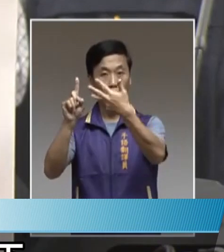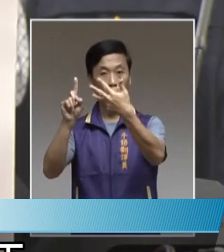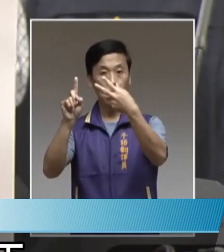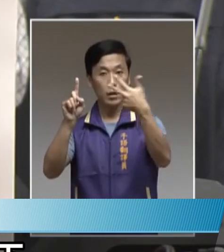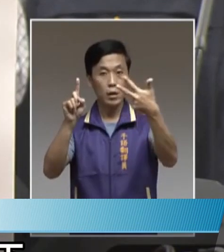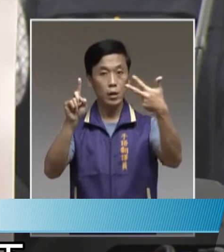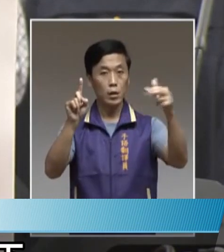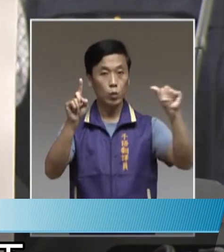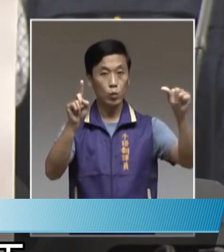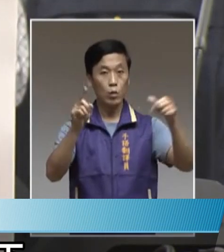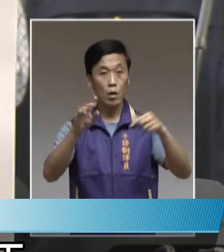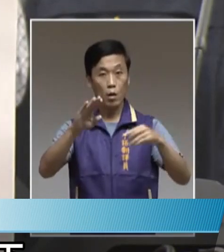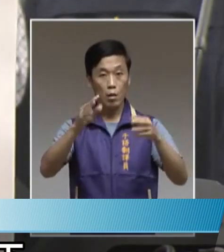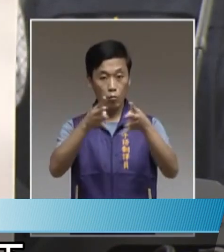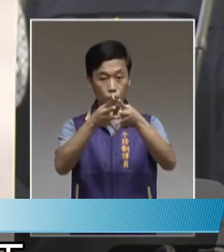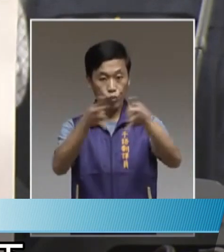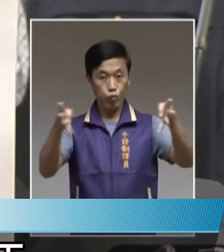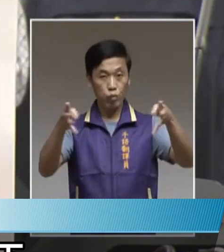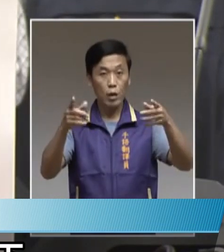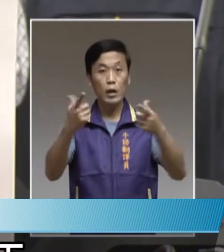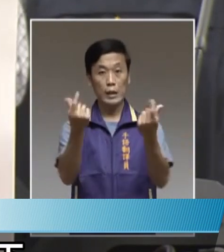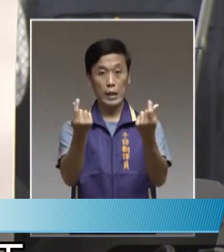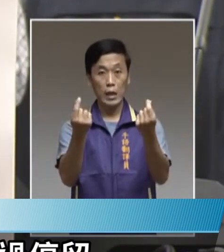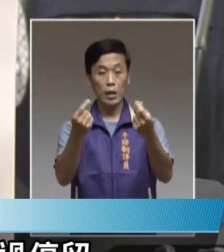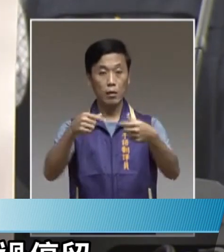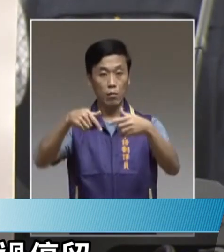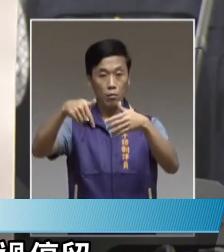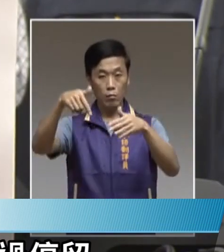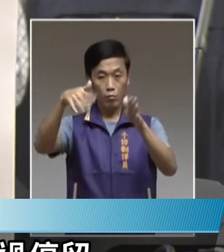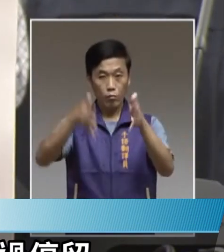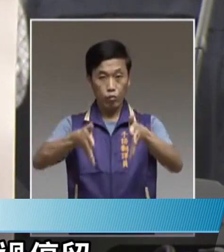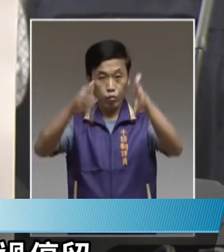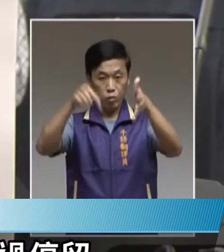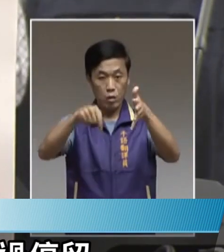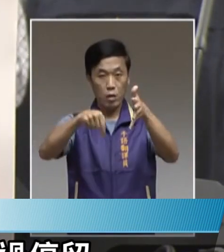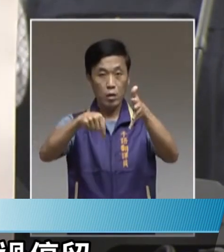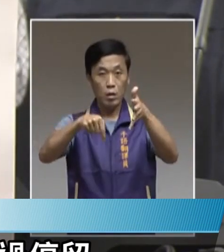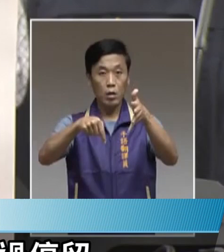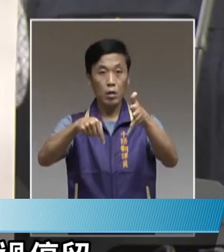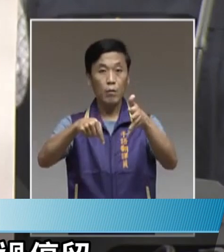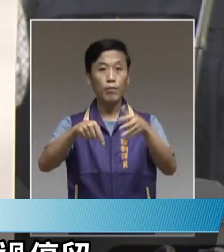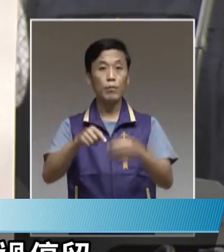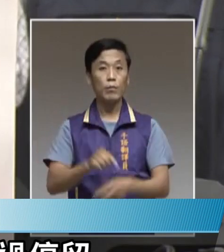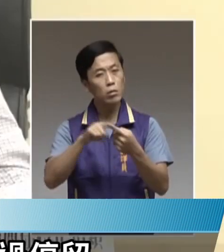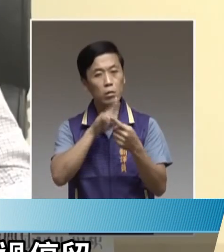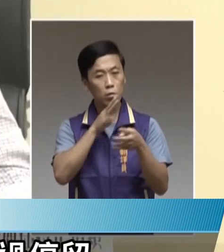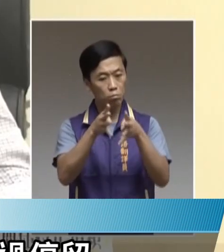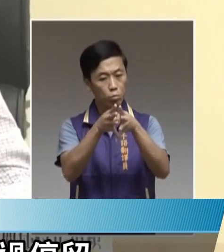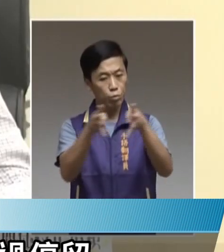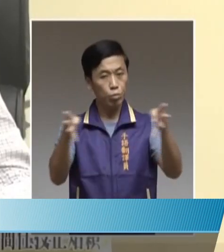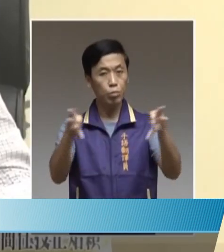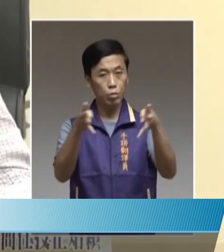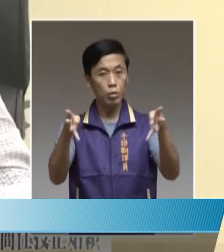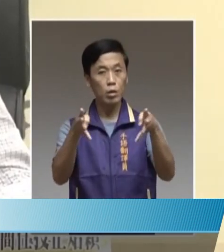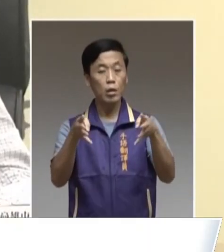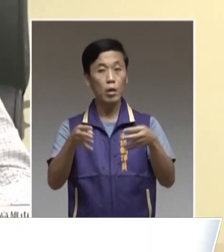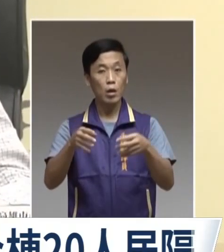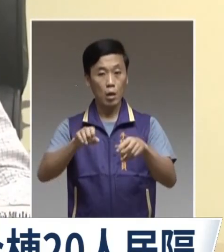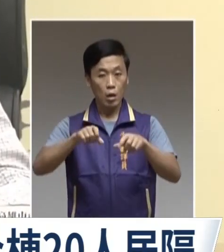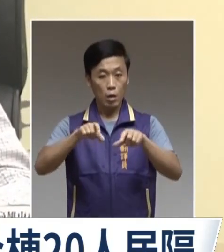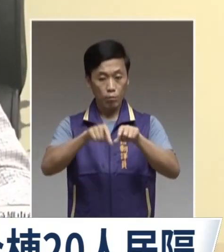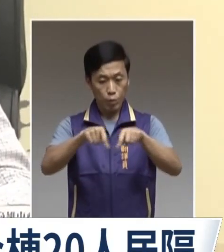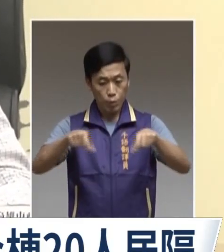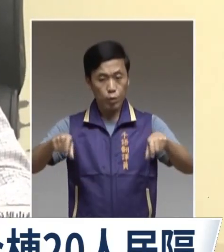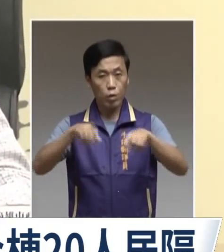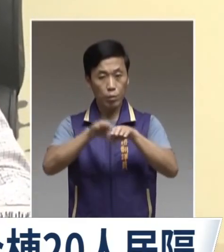同一栋公寓的楼下，在停机车的这个部分呢，曾经有过停留。 所谓接触传染是同